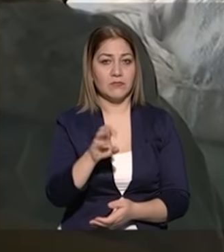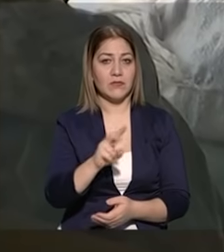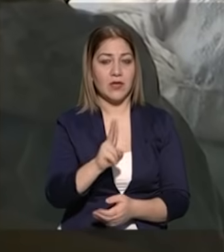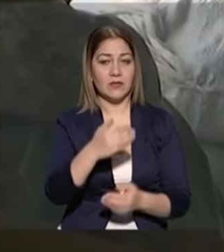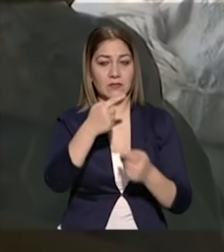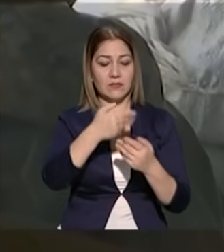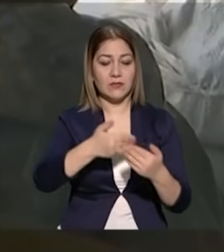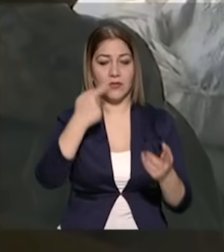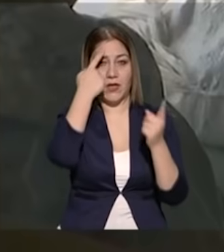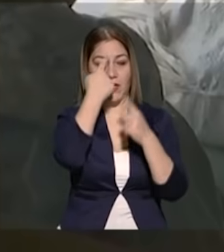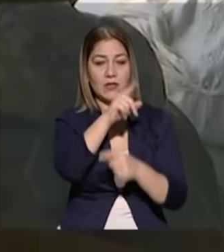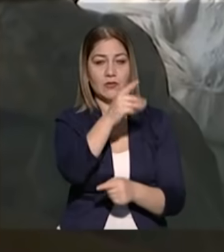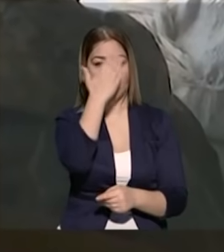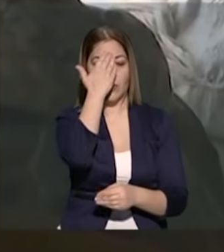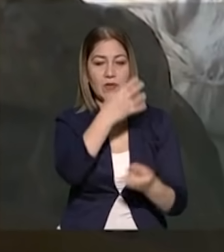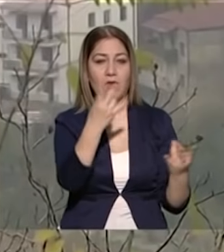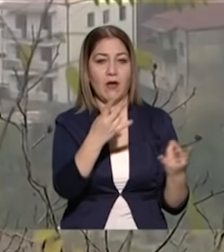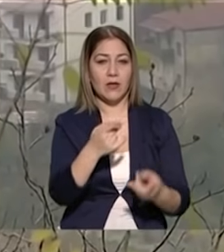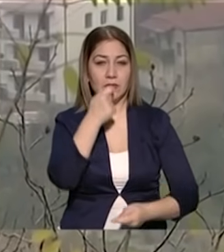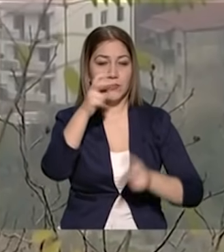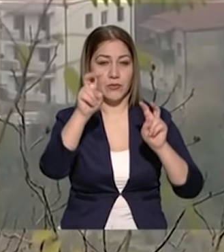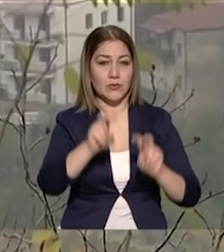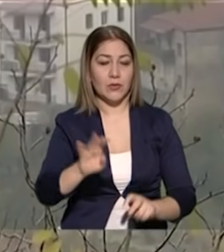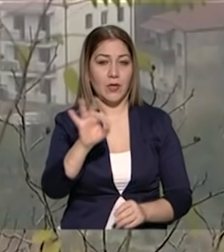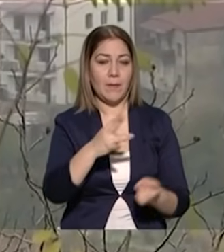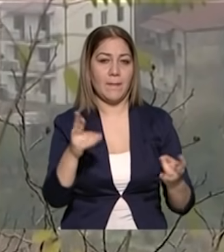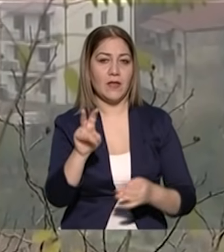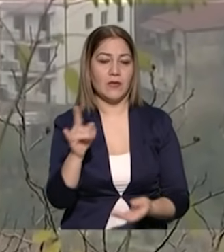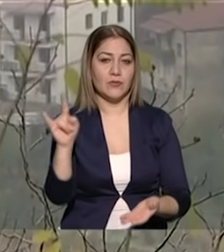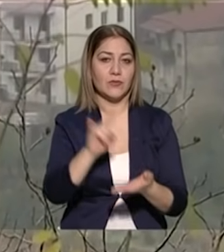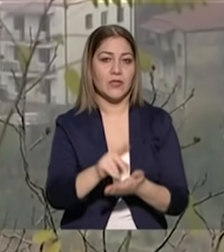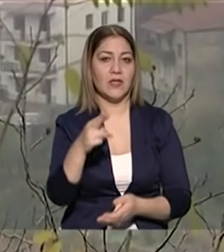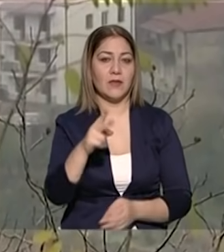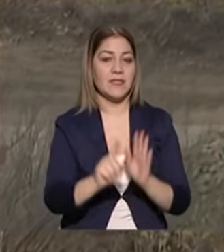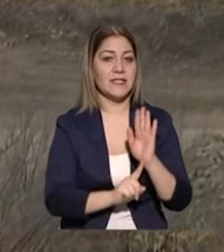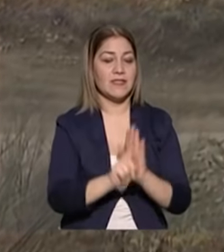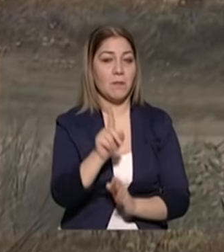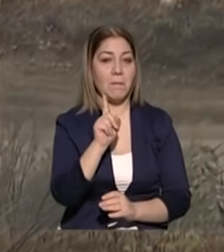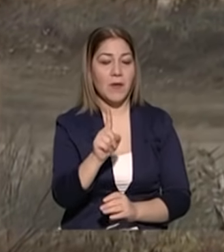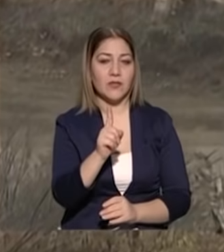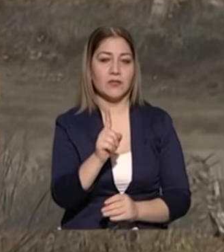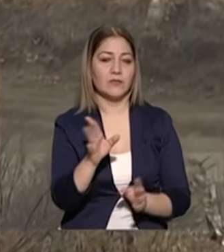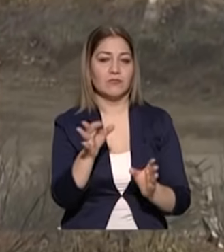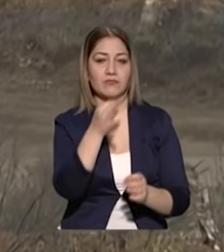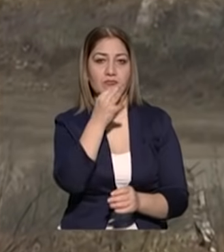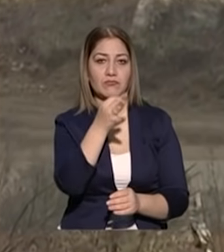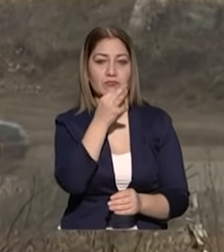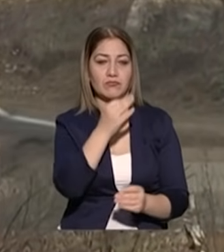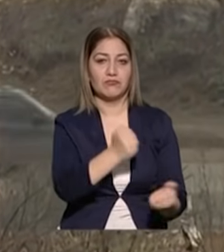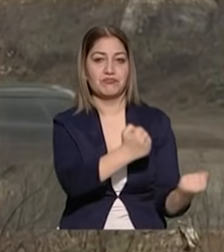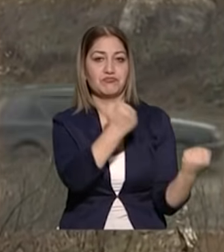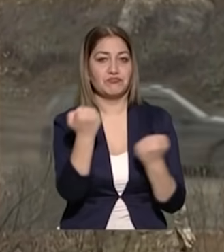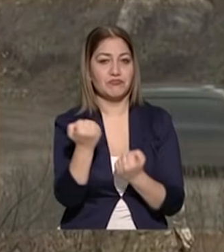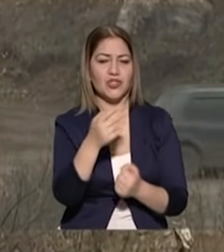որ տարածաշրջանի բնակիչների կարիքները գնահատելու համար առաքելությունը պետք է Արցախ ժամանի դեկտեմբերի սկզբին, բայց դա դեռ տեղի չի ունեցել։ Ես չէի ասի,